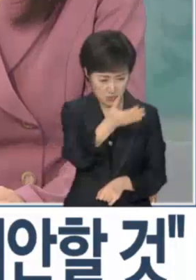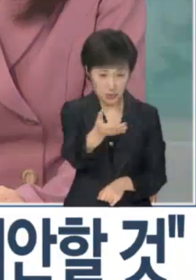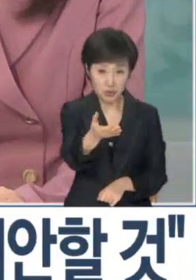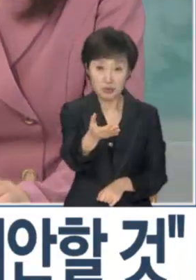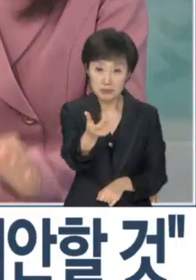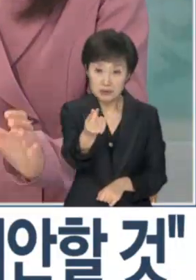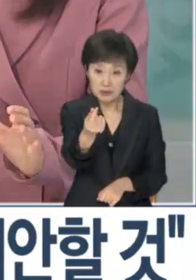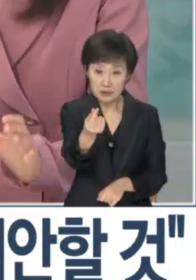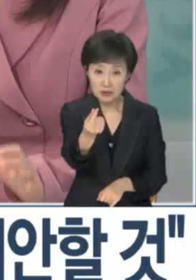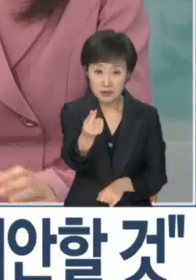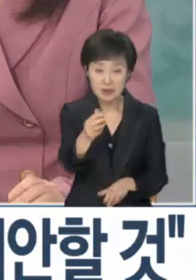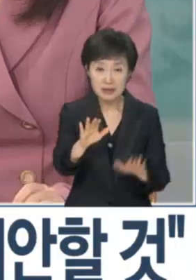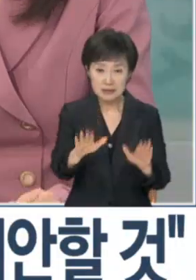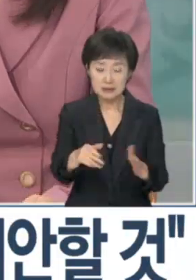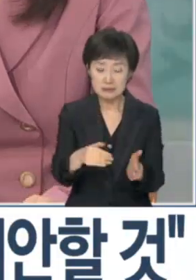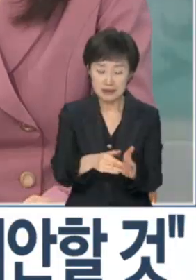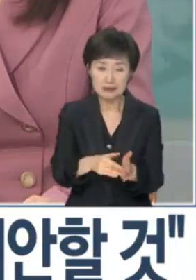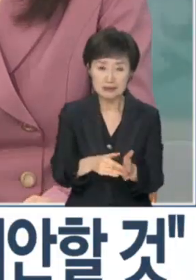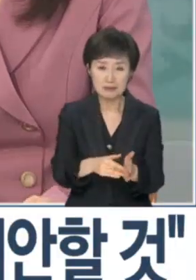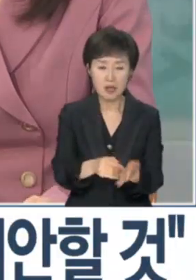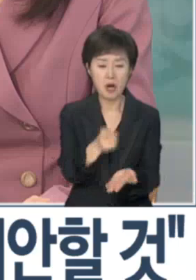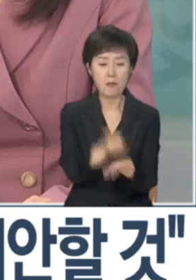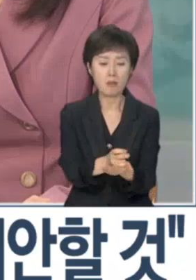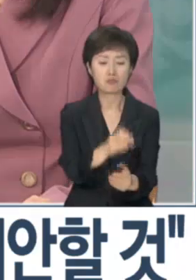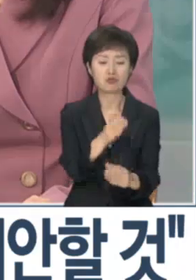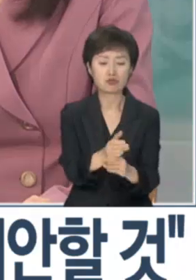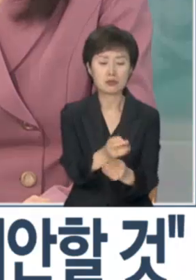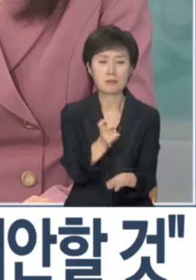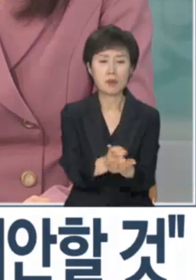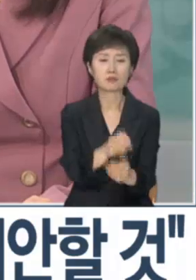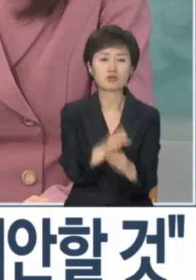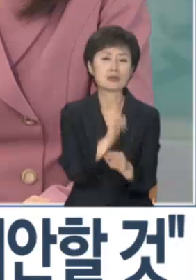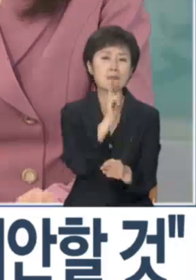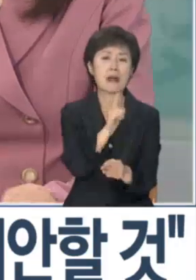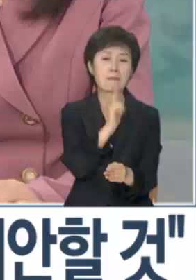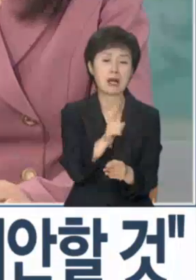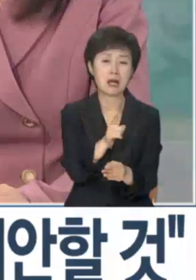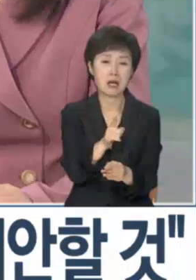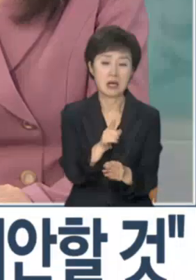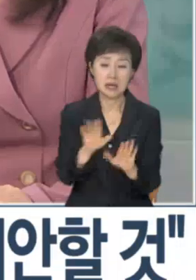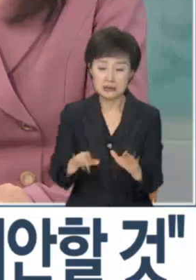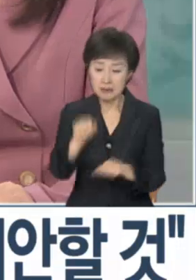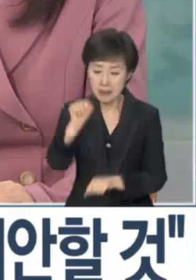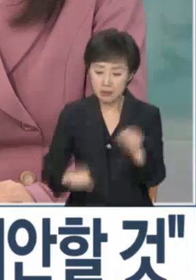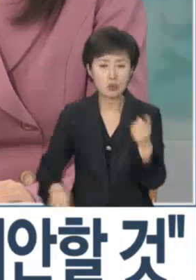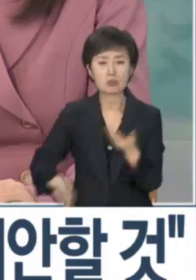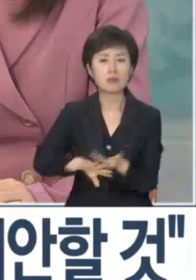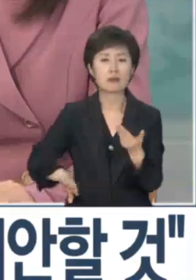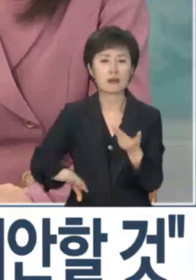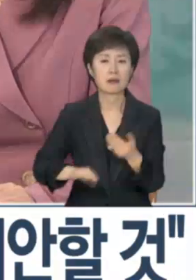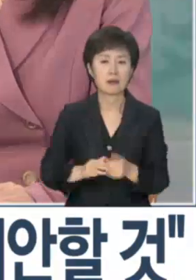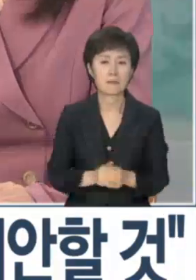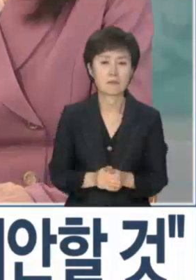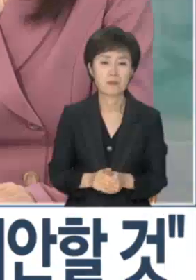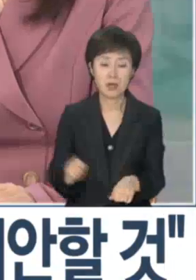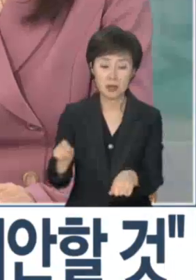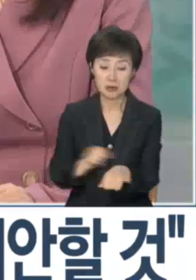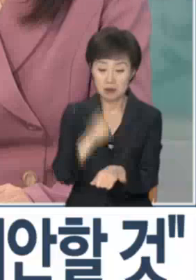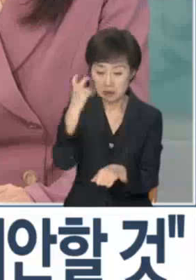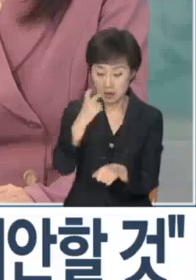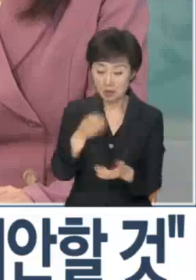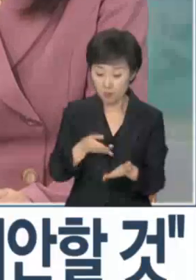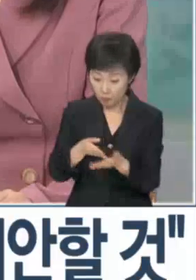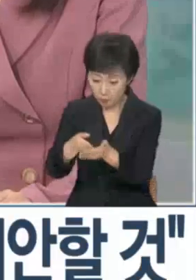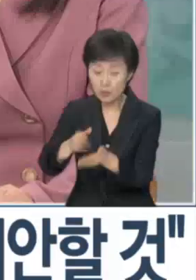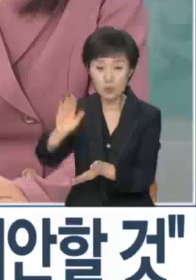듭니다. 그동안 계속해서 강조해 오셨던 법치주의 그 발언과 굉장히 모순된다라고 생각이 드는데요. 이 특검은 특검대로